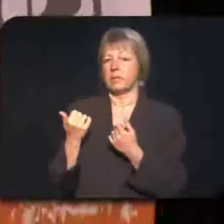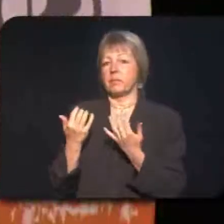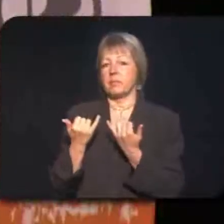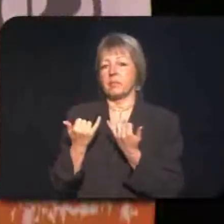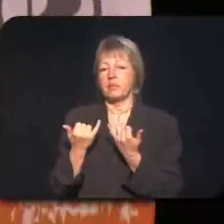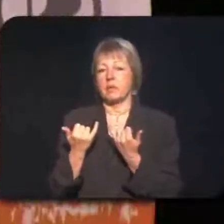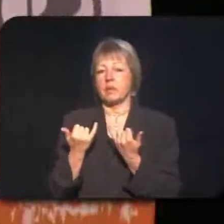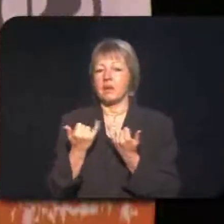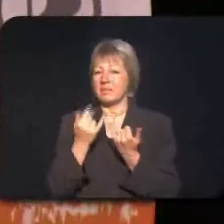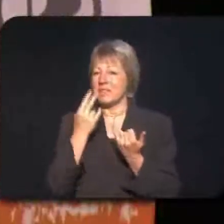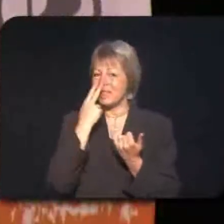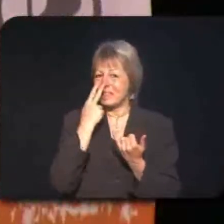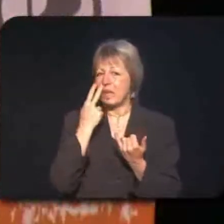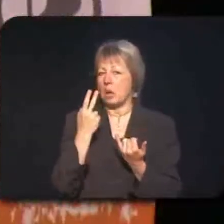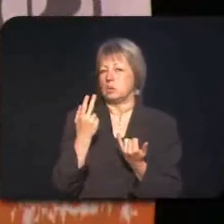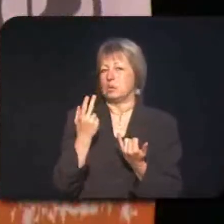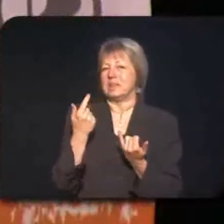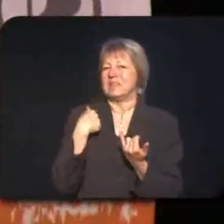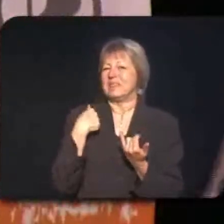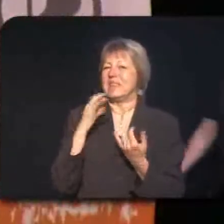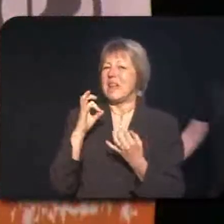gut nächste Frage bitte